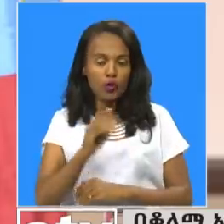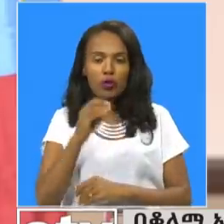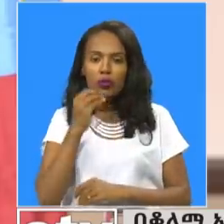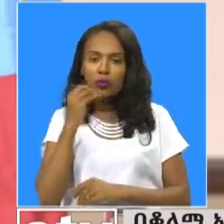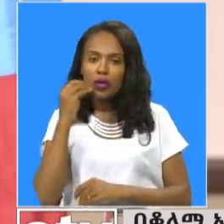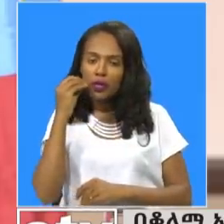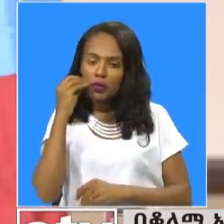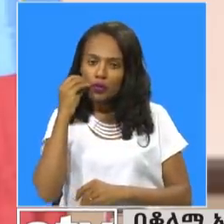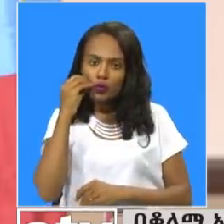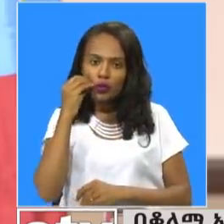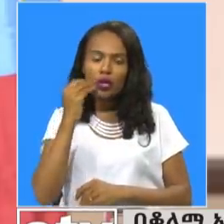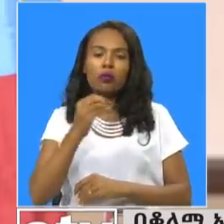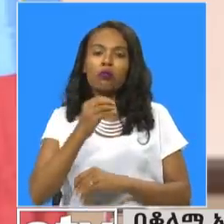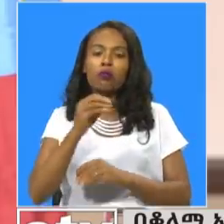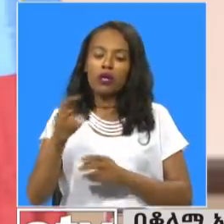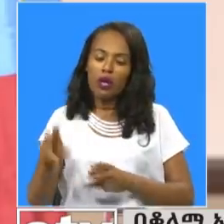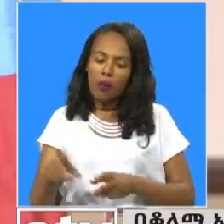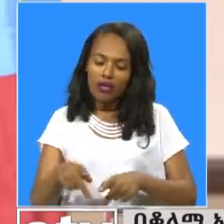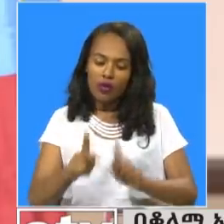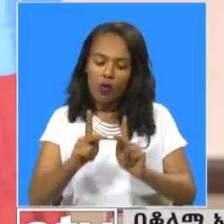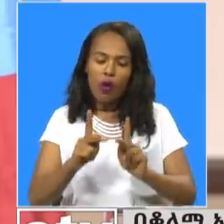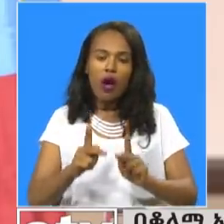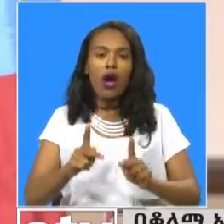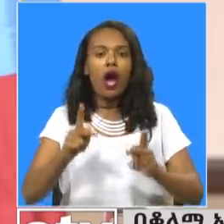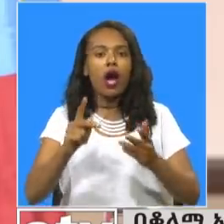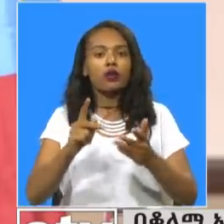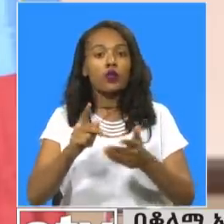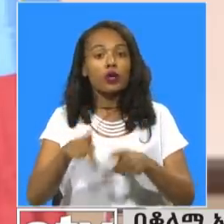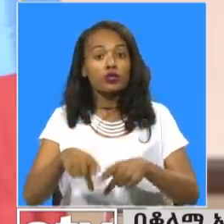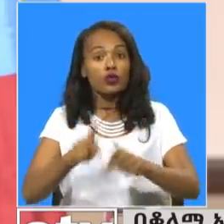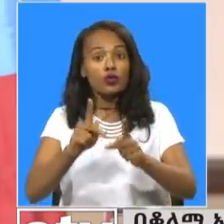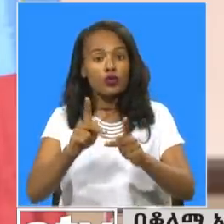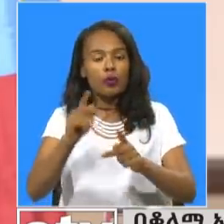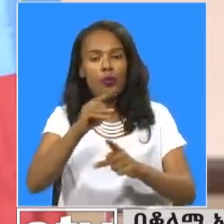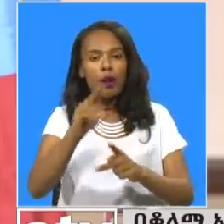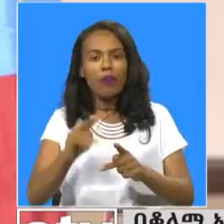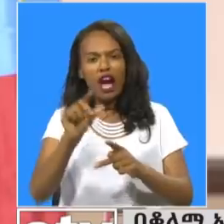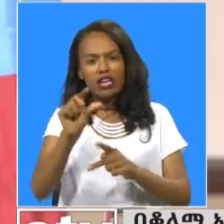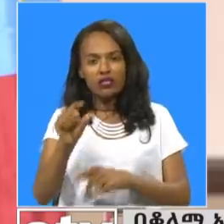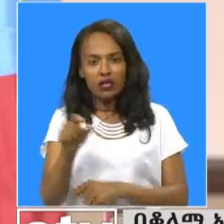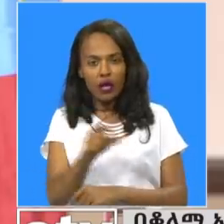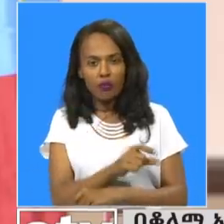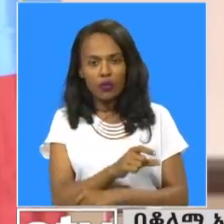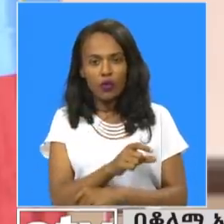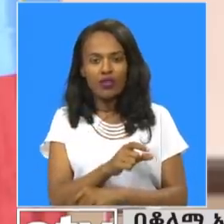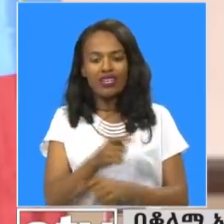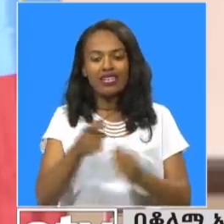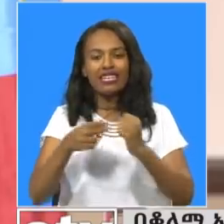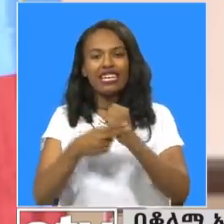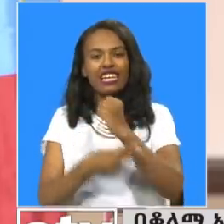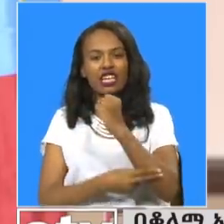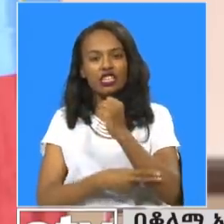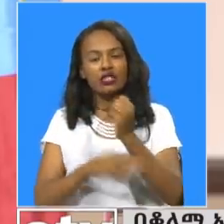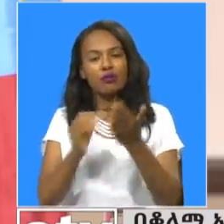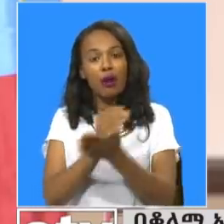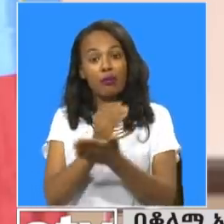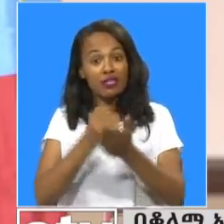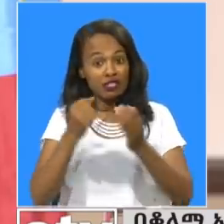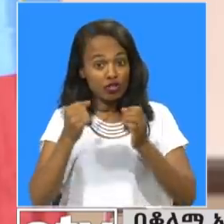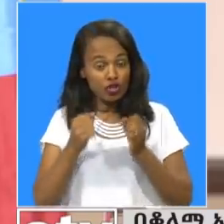በየቤቱ በየማሳው አርሶ አደሩ በፓምፕ አነስተኛ ማሳም ቢሆን ርጌት ማድረግ ማምረት